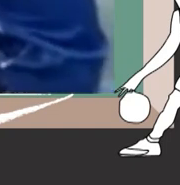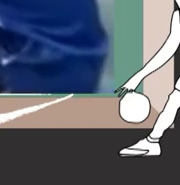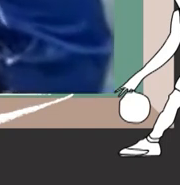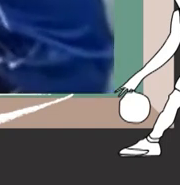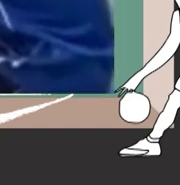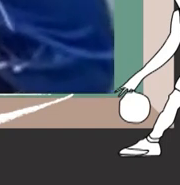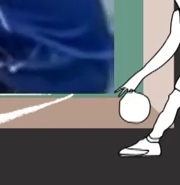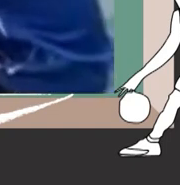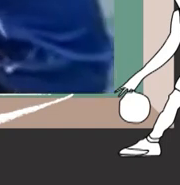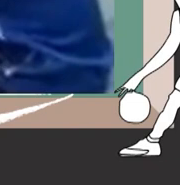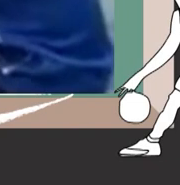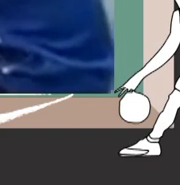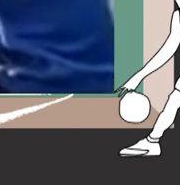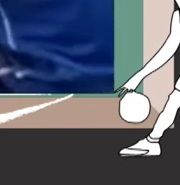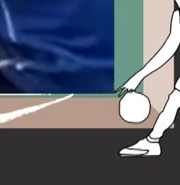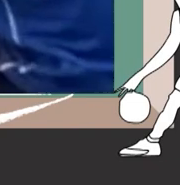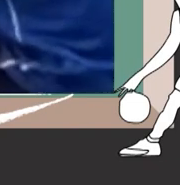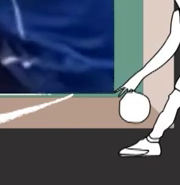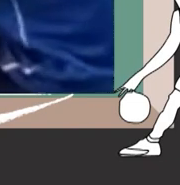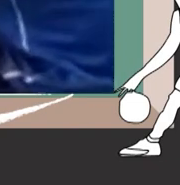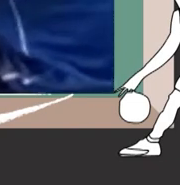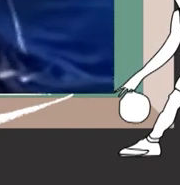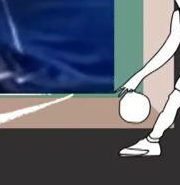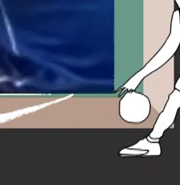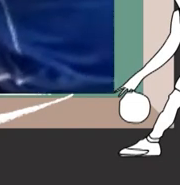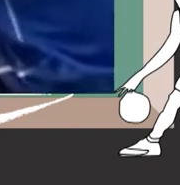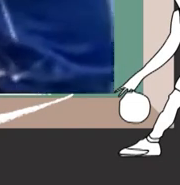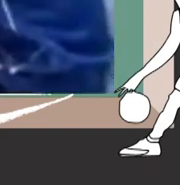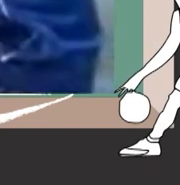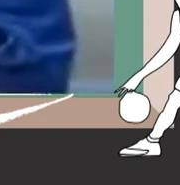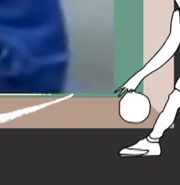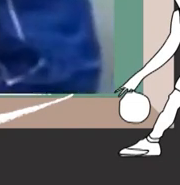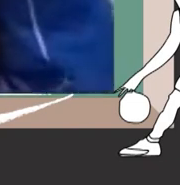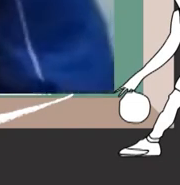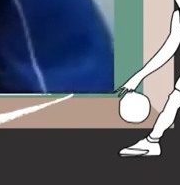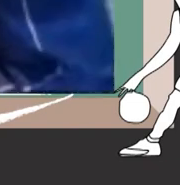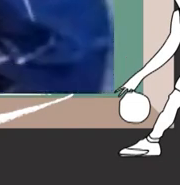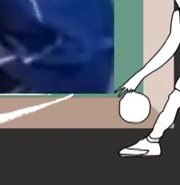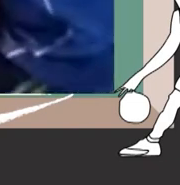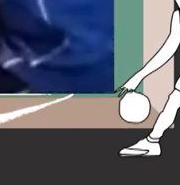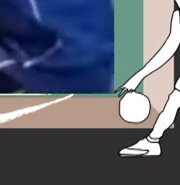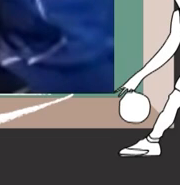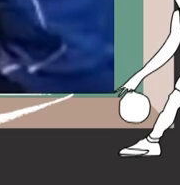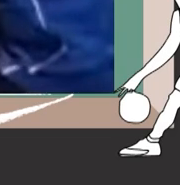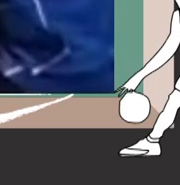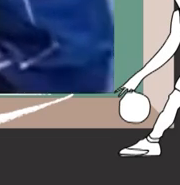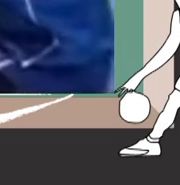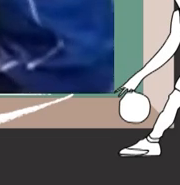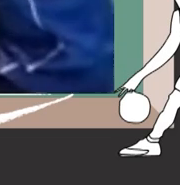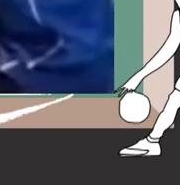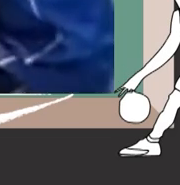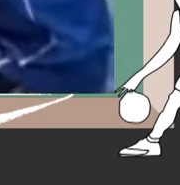Okey? Okey, aku... Sekarang ni apa yang aku nak kau buat? Cuba kau gerak kaki kau ke kiri dengan kanan. Boleh gerak